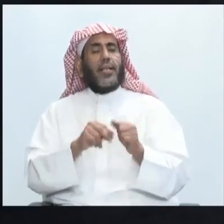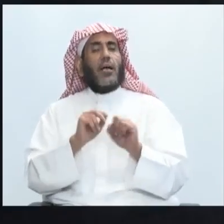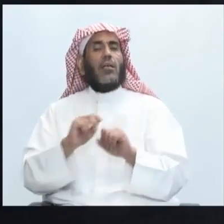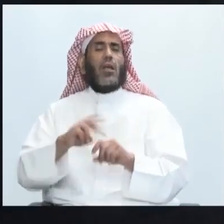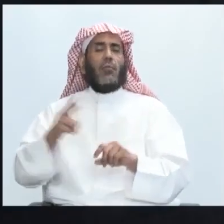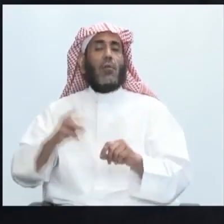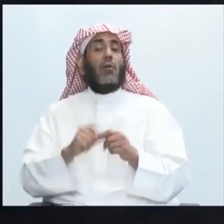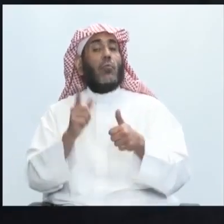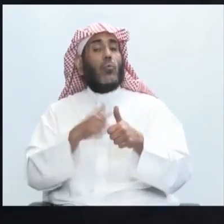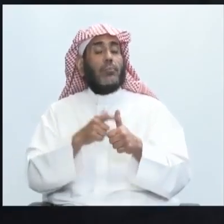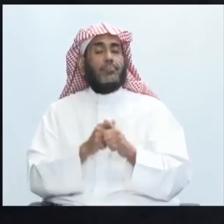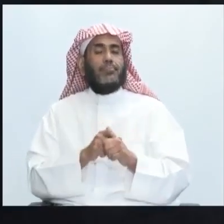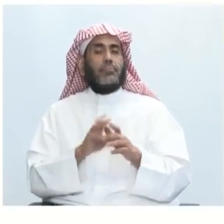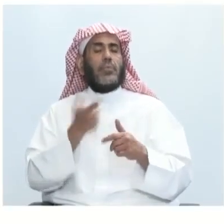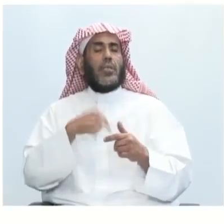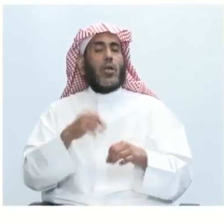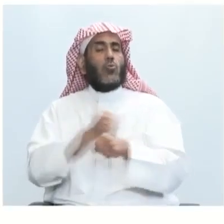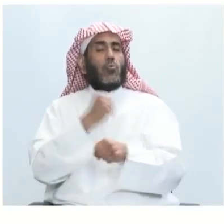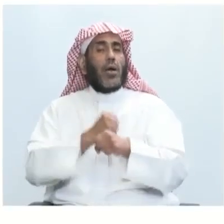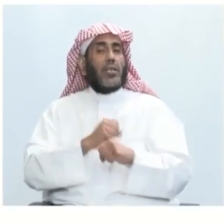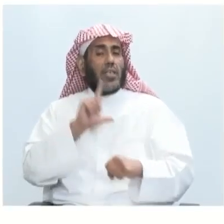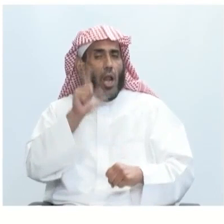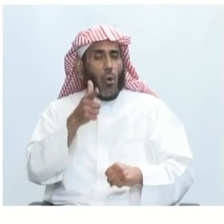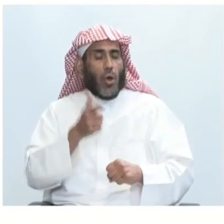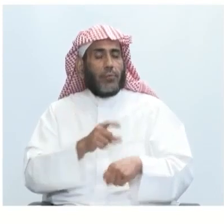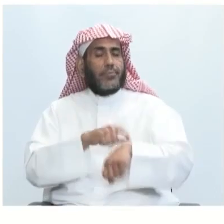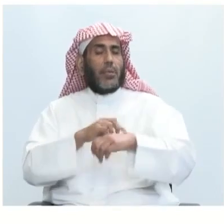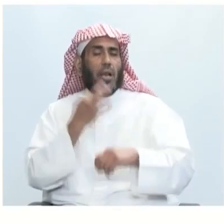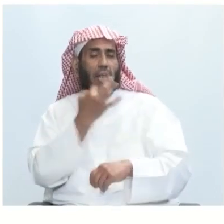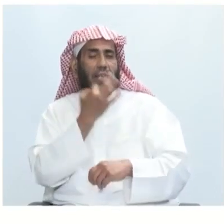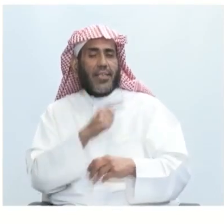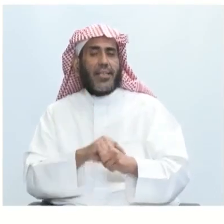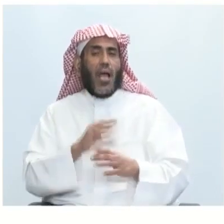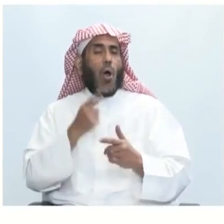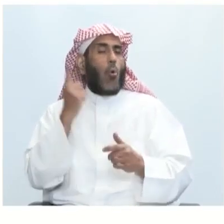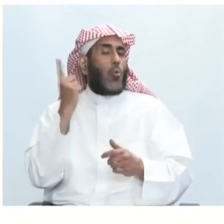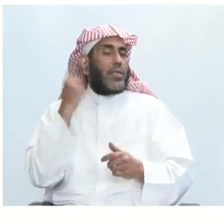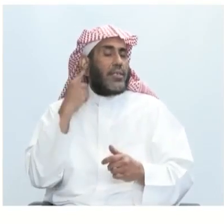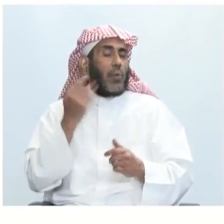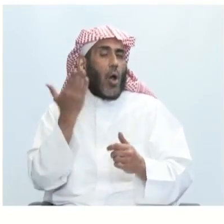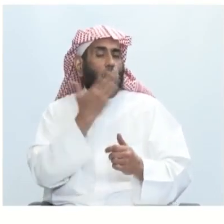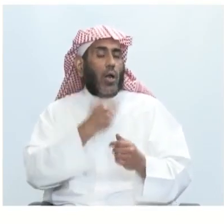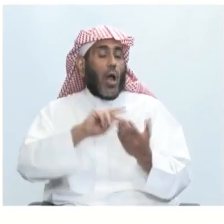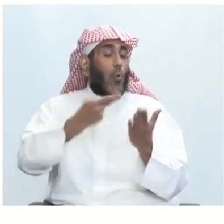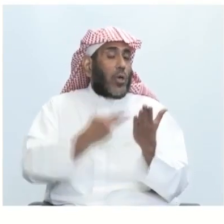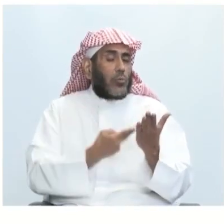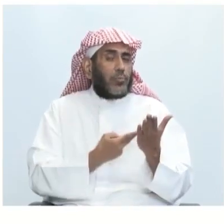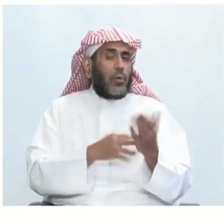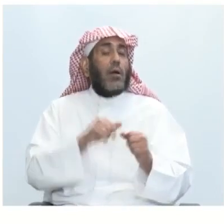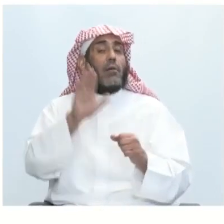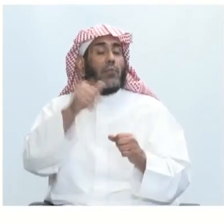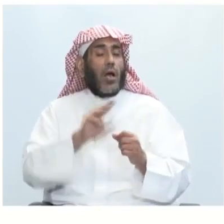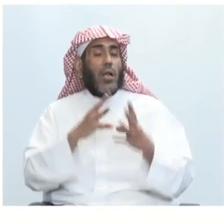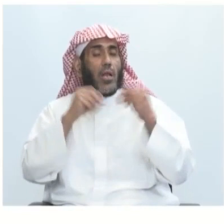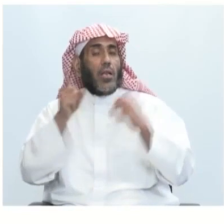القضيه في الاولى اننا نمارس اللغه عندما نتحدث او نستمع او نقرا او نكتب فهل